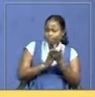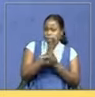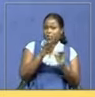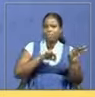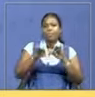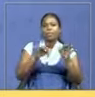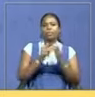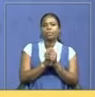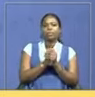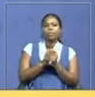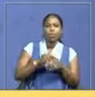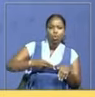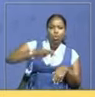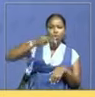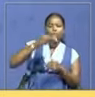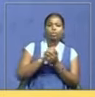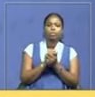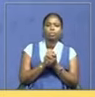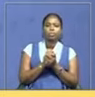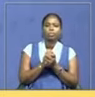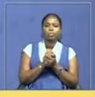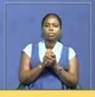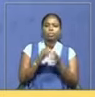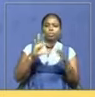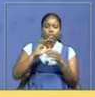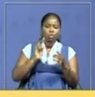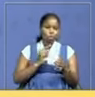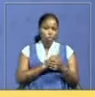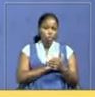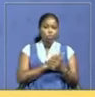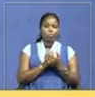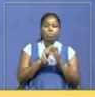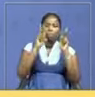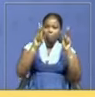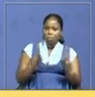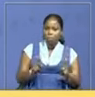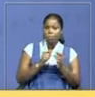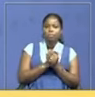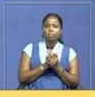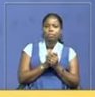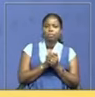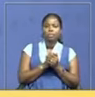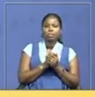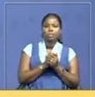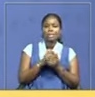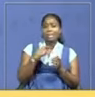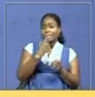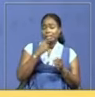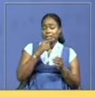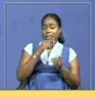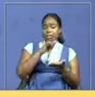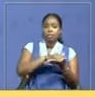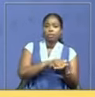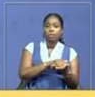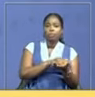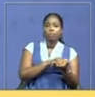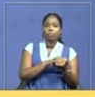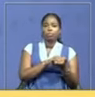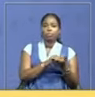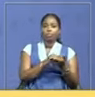hauteur des ambitions et aspirations de notre peuple les thématiques qui seront débattus inclus